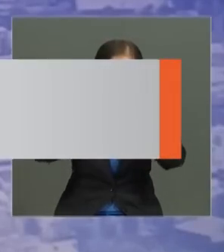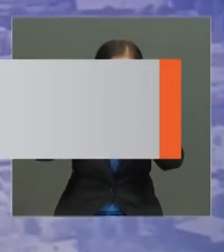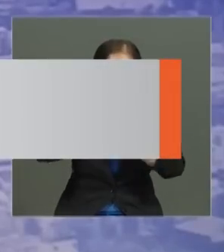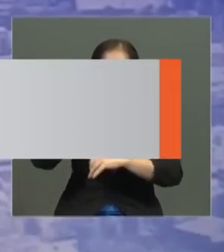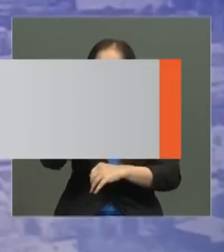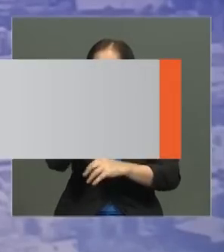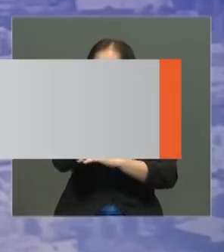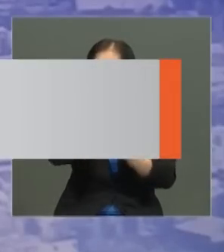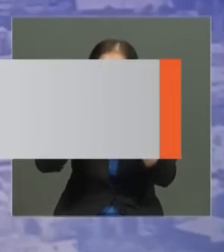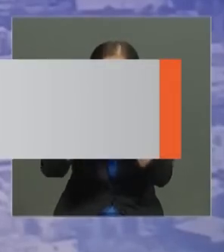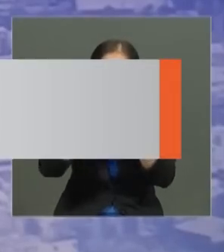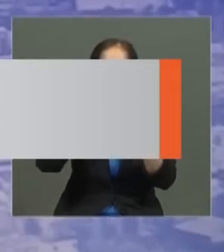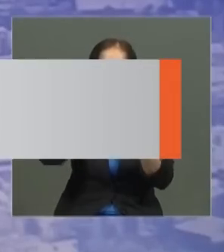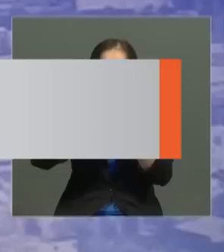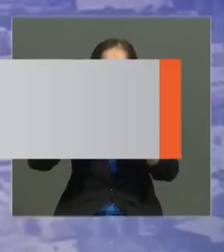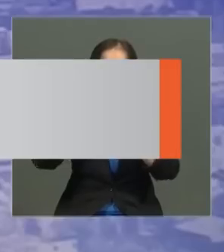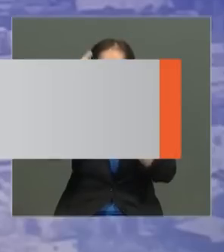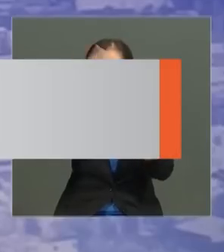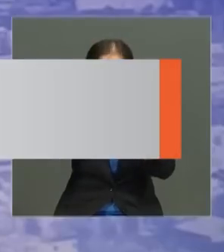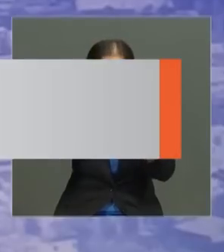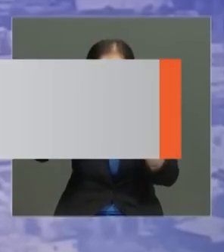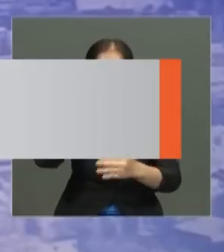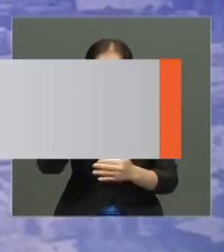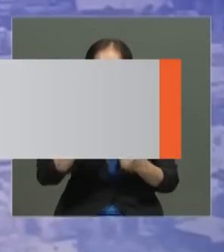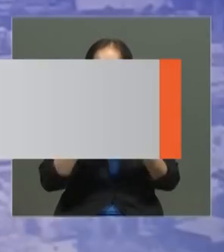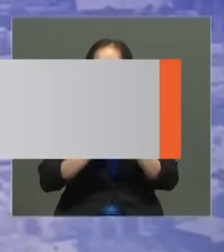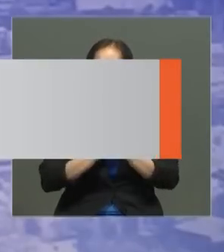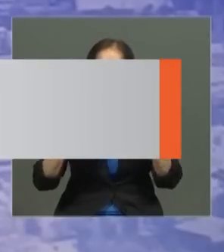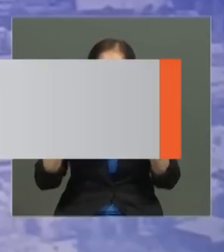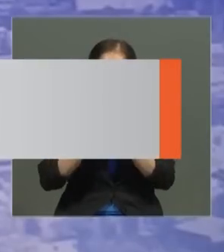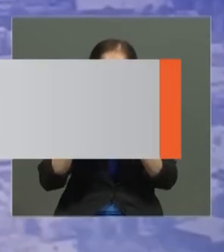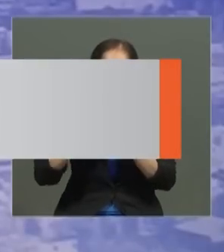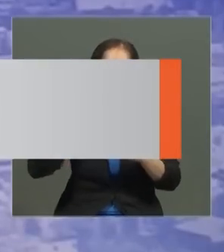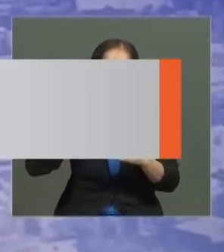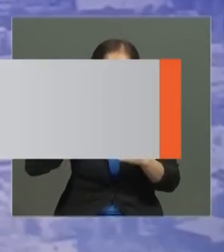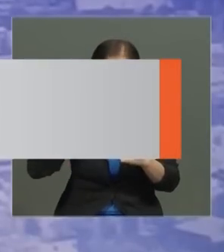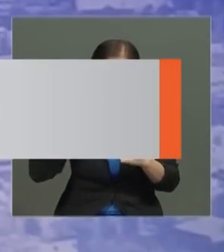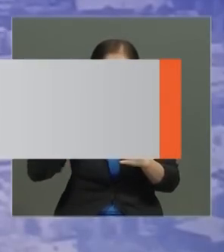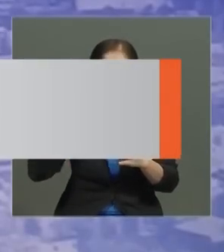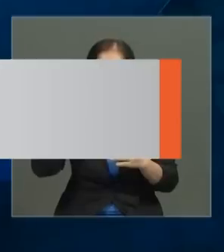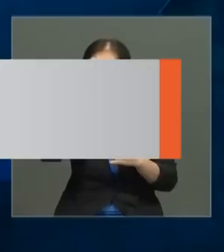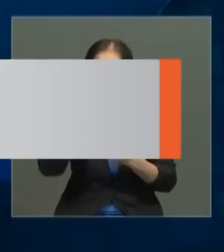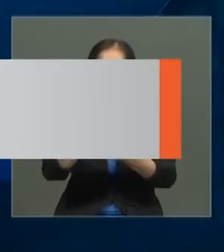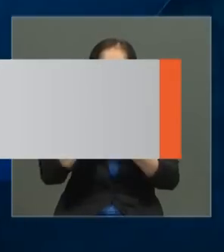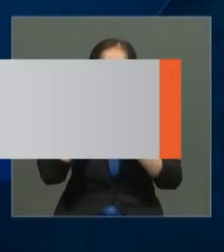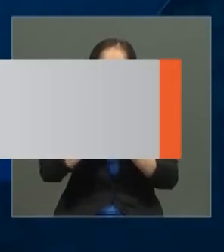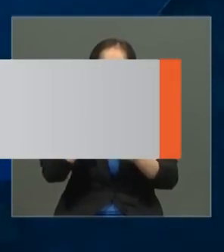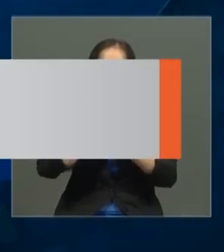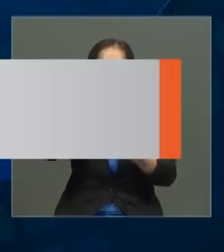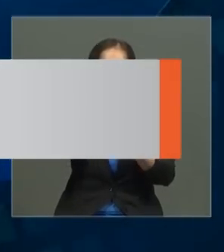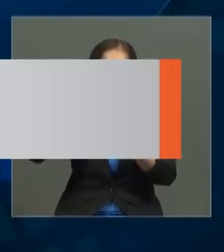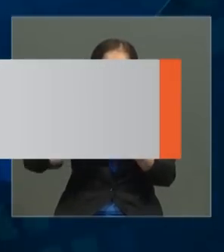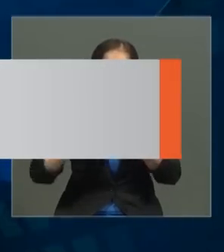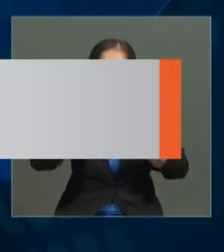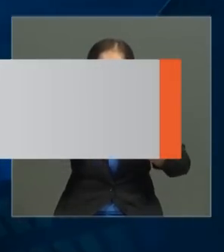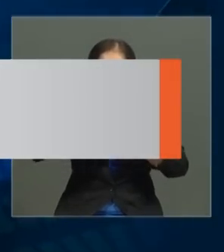จากค้น covid.com นะคะซึ่งต้องขอบคุณทีมอาสาสมัคร Tech for Thailand ค่ะซึ่งทำข้อมูลร่วมกันกับสบ